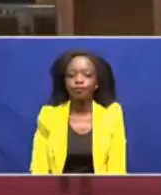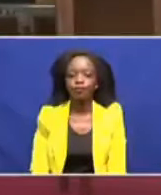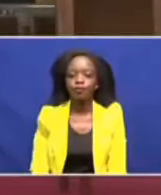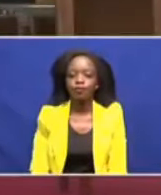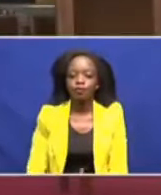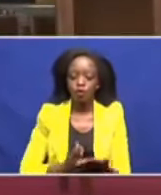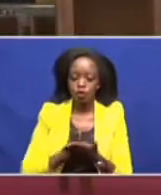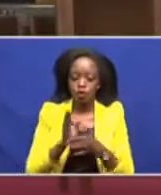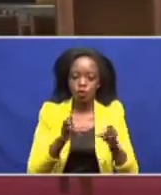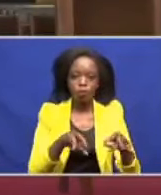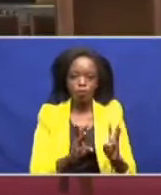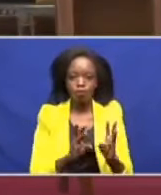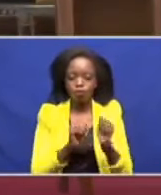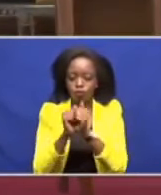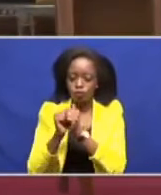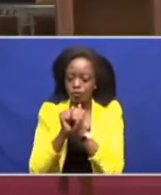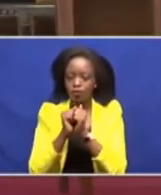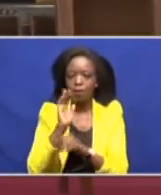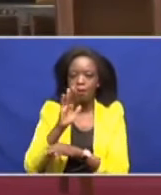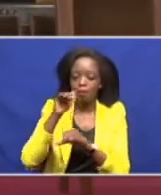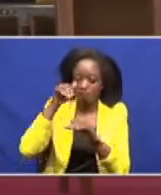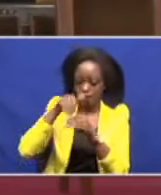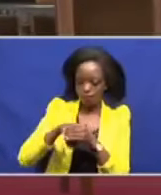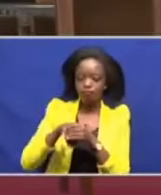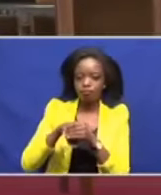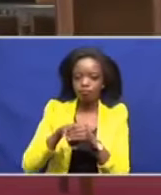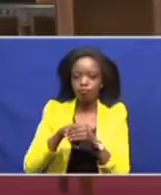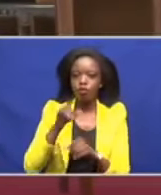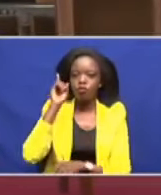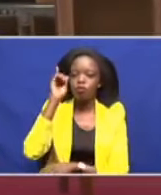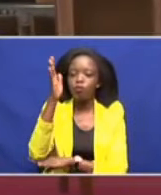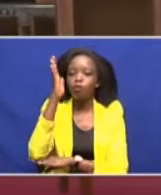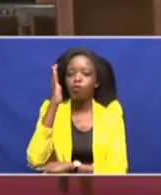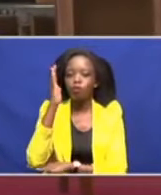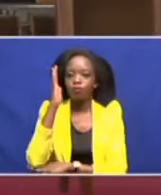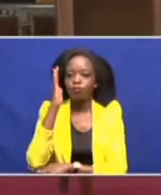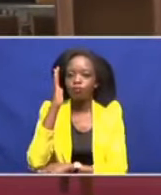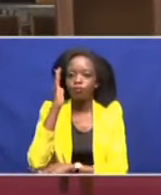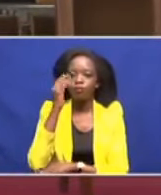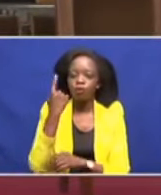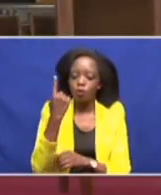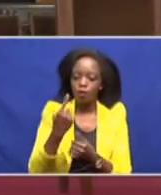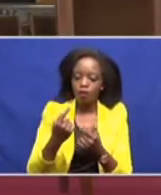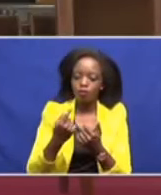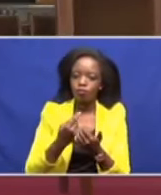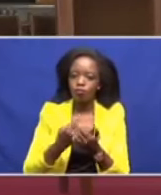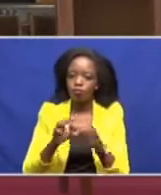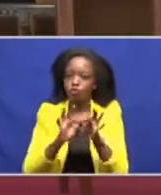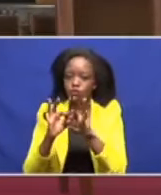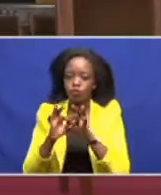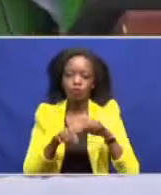Kwa njia yake na pamoja naye na ndani yake, we Mungu Baba Mwenyezi, katika umoja wa Roho